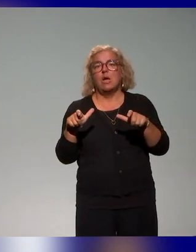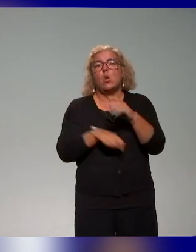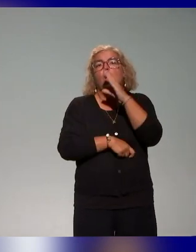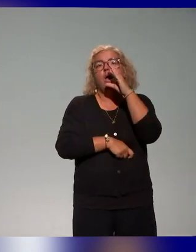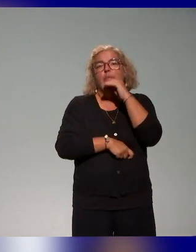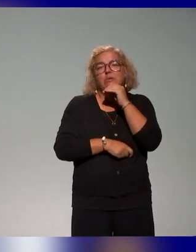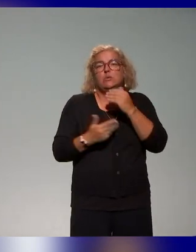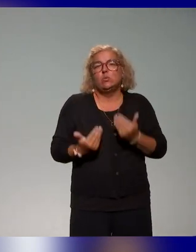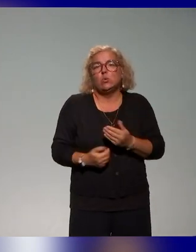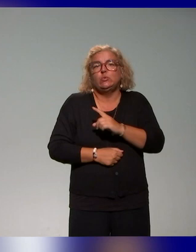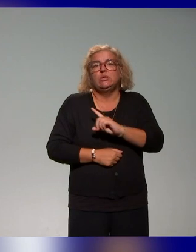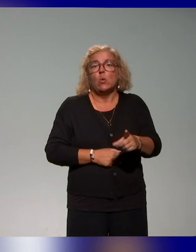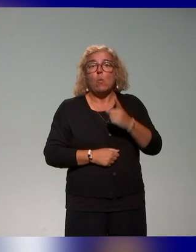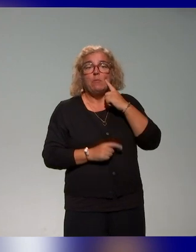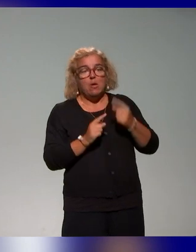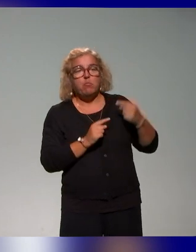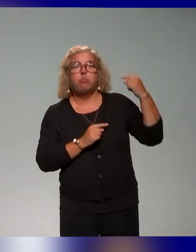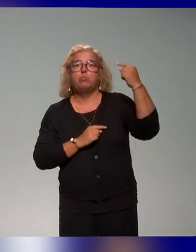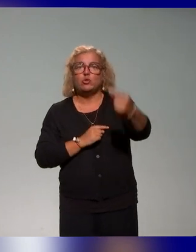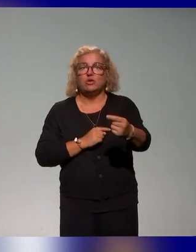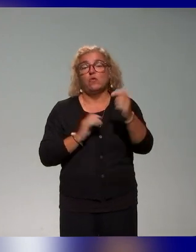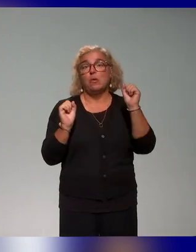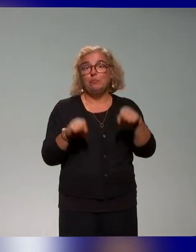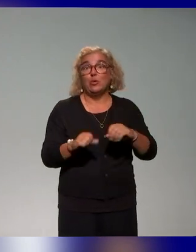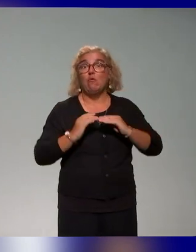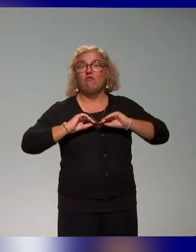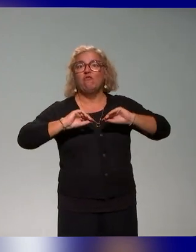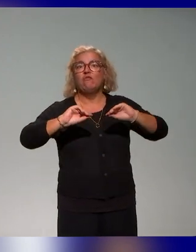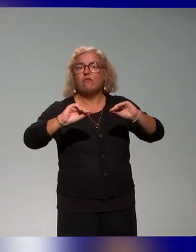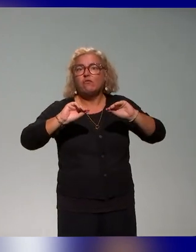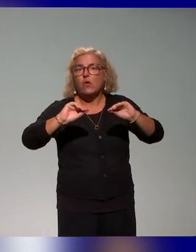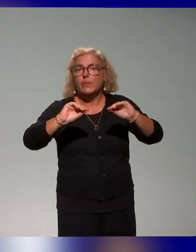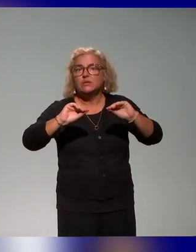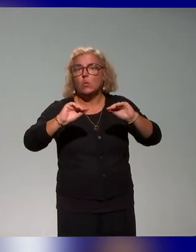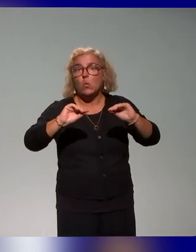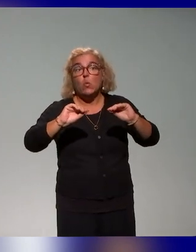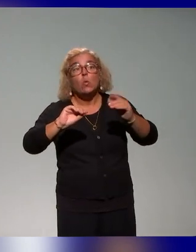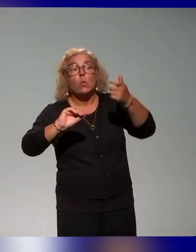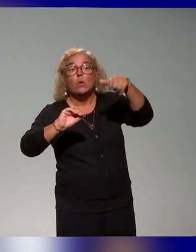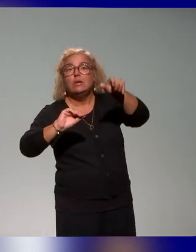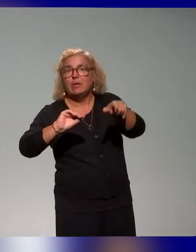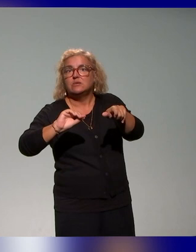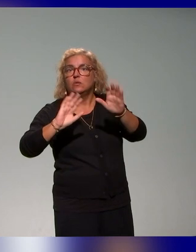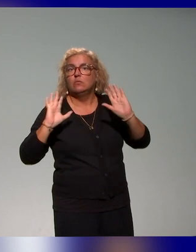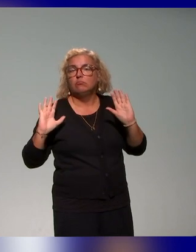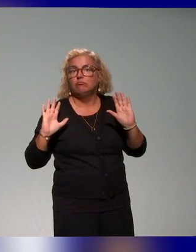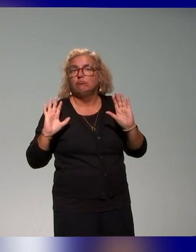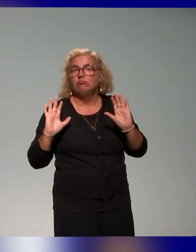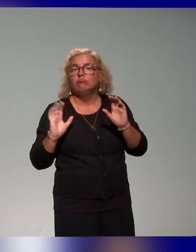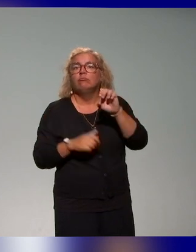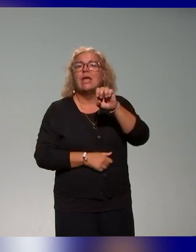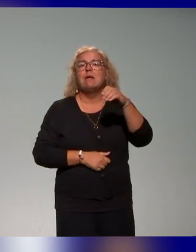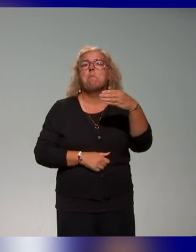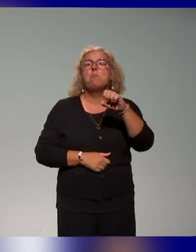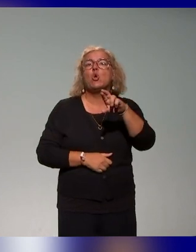sera de former, et encore, on va certainement en parler cet après-midi, de former les contributeurs, ça, je pense qu'Emeric en parlera